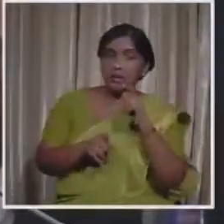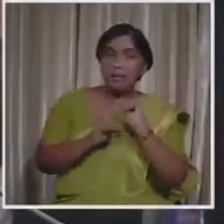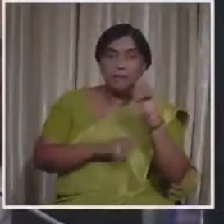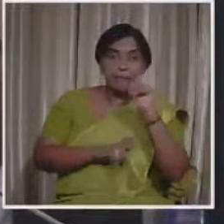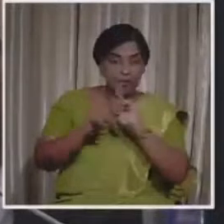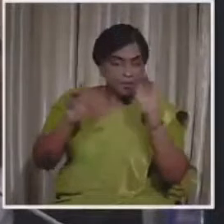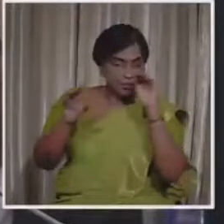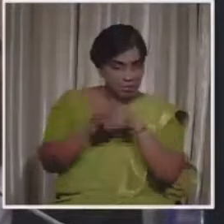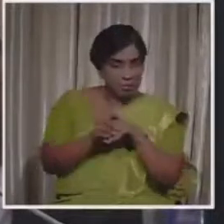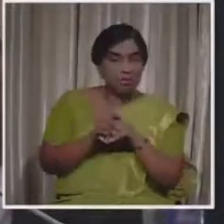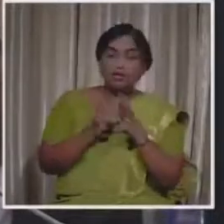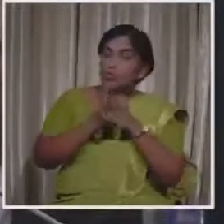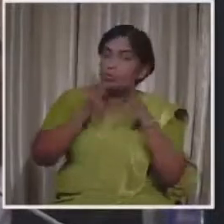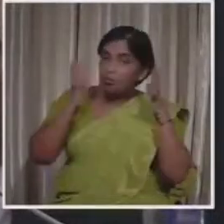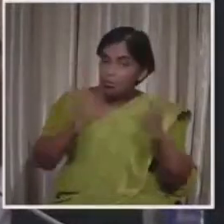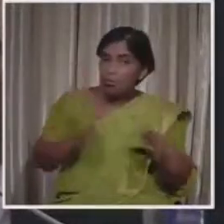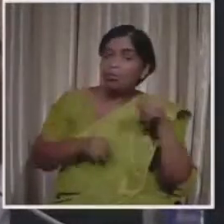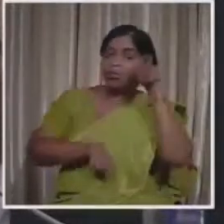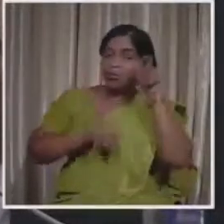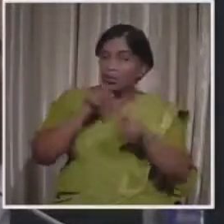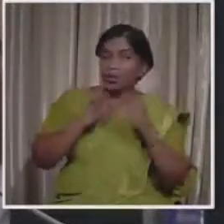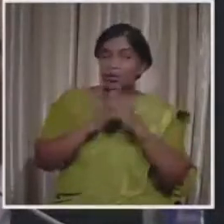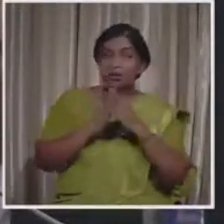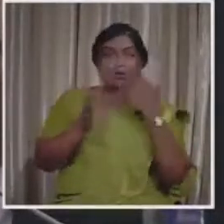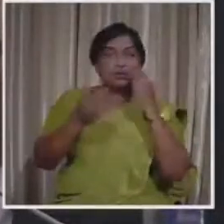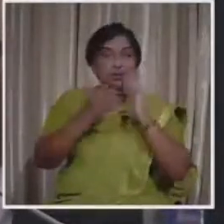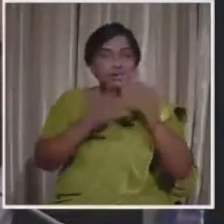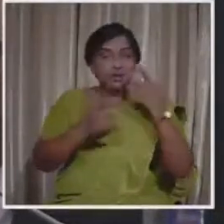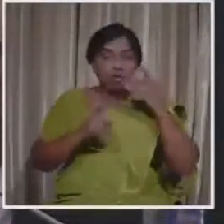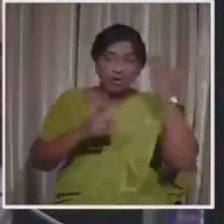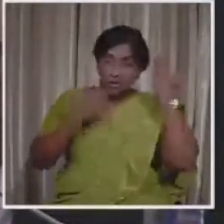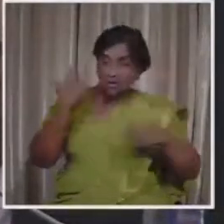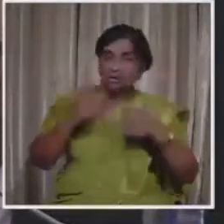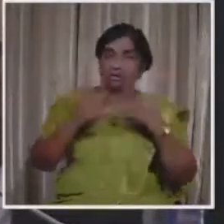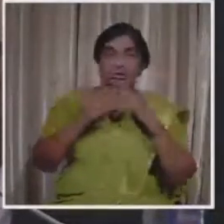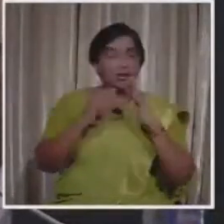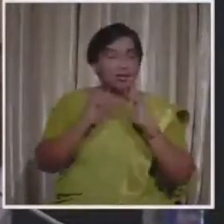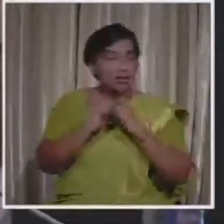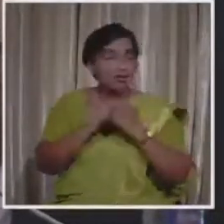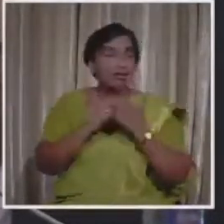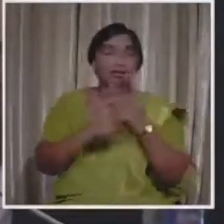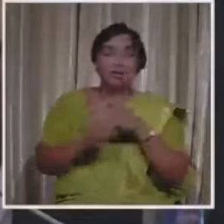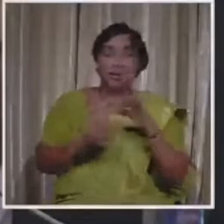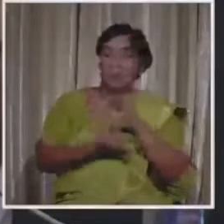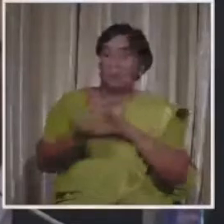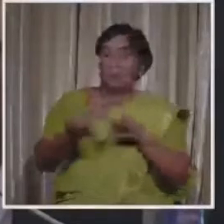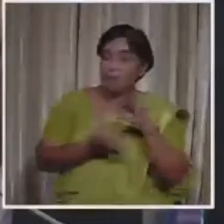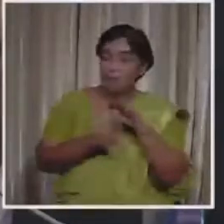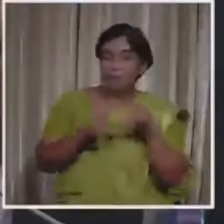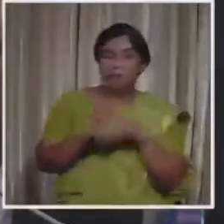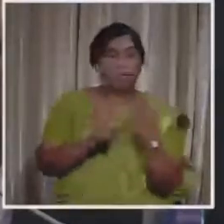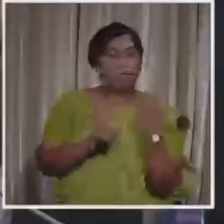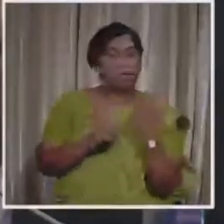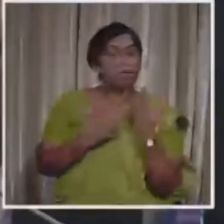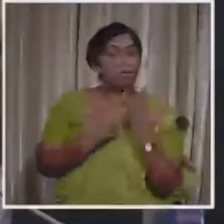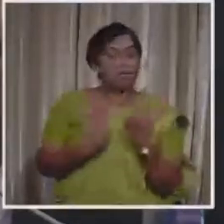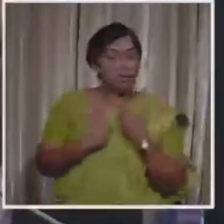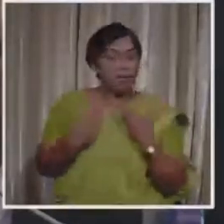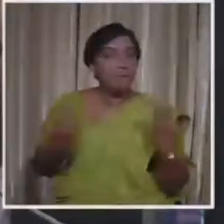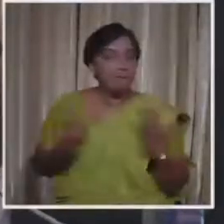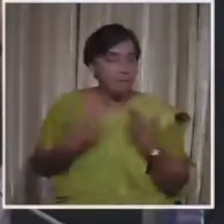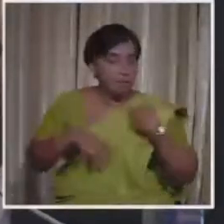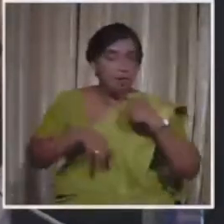ඉන්න බහුතරයක්ගේ දේපල සහ ජීවිත හානි කරලා තමන්ට ප්‍රජාතන්ත්‍රවාදී විදියට බලය ලබා ගන්න නොහැකි